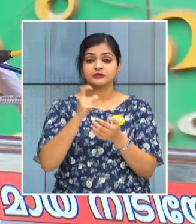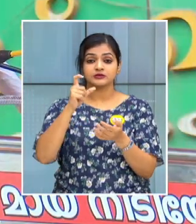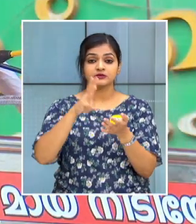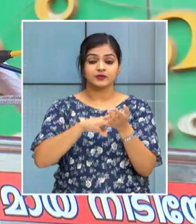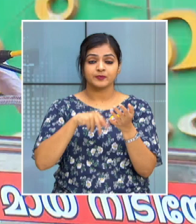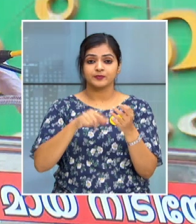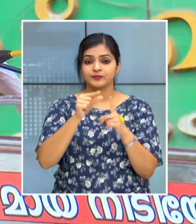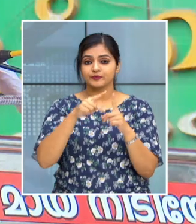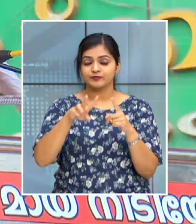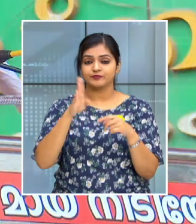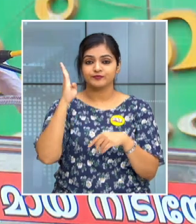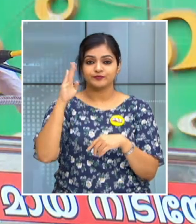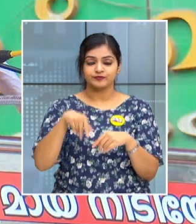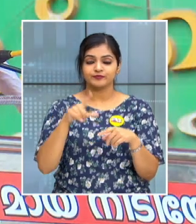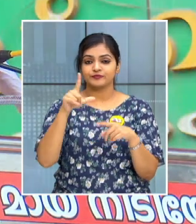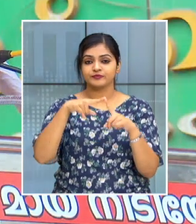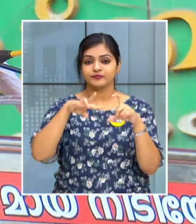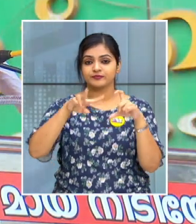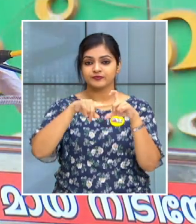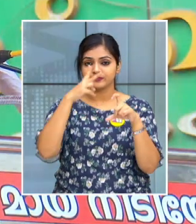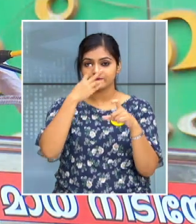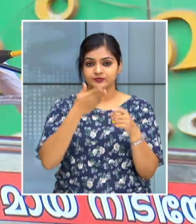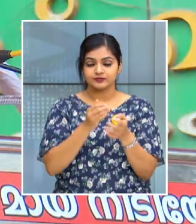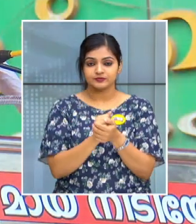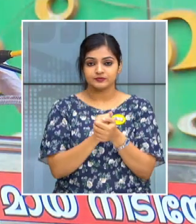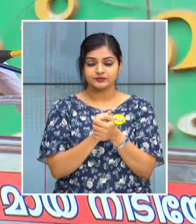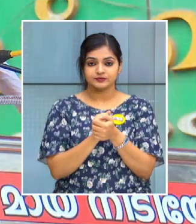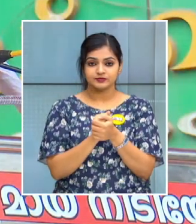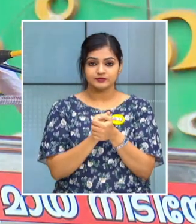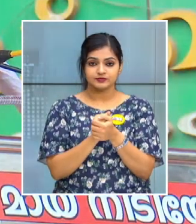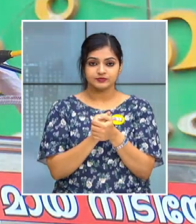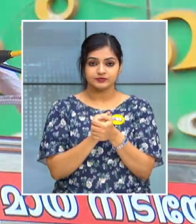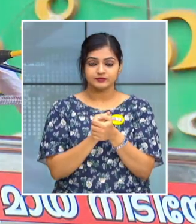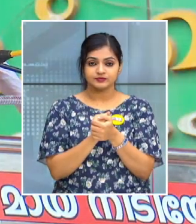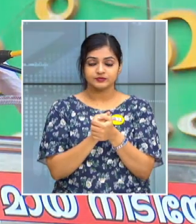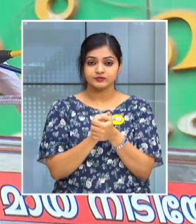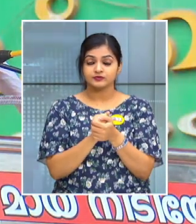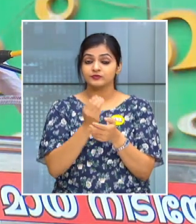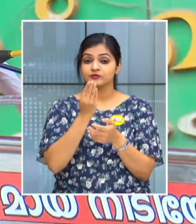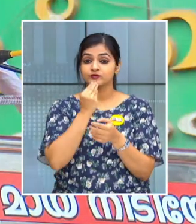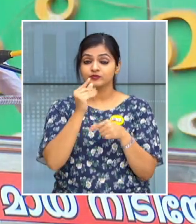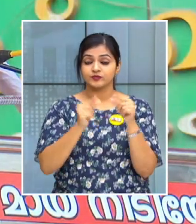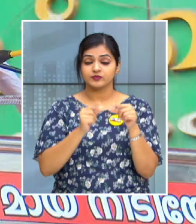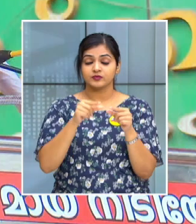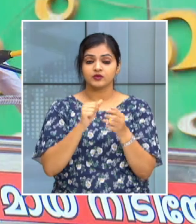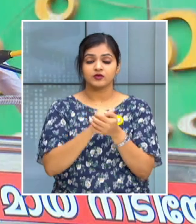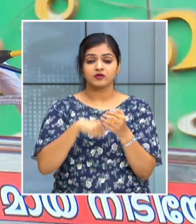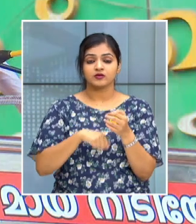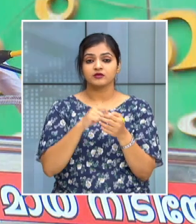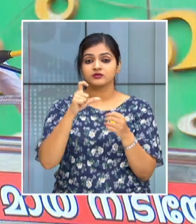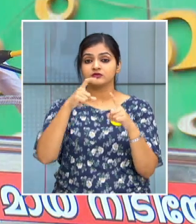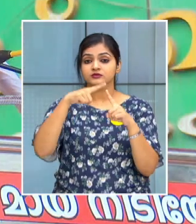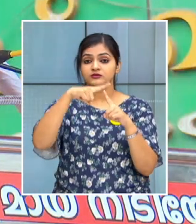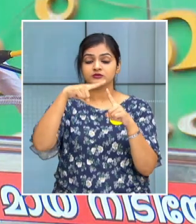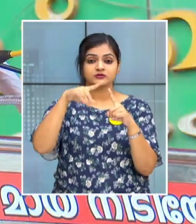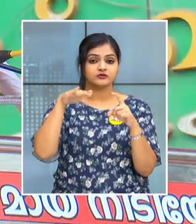മുഖ്യമന്ത്രി പിണറായി വിജയൻ സംസാരിക്കുന്നു. തത്സമയം അതിലേക്ക്. ഏറ്റവും വലിയ രൂപമാണ് മുസ്ലിമിന് പൗരത്വം നിഷേധിക്കും